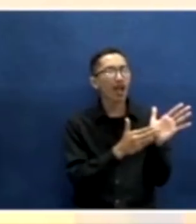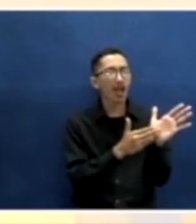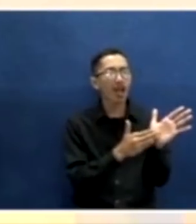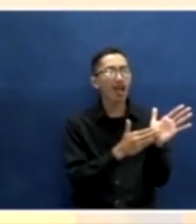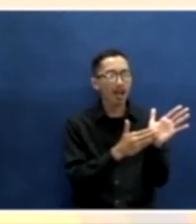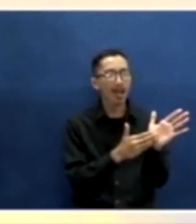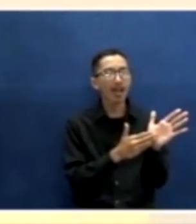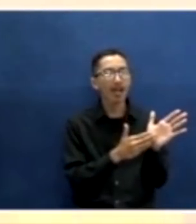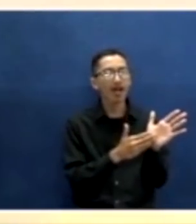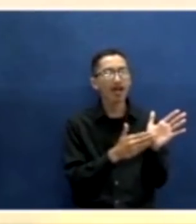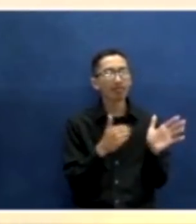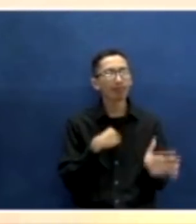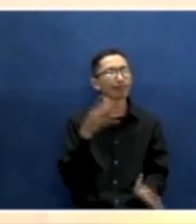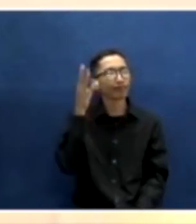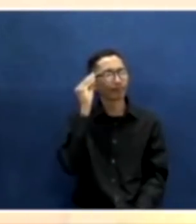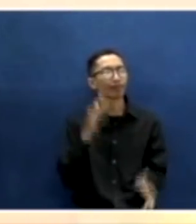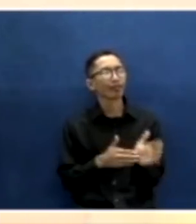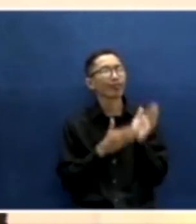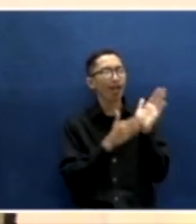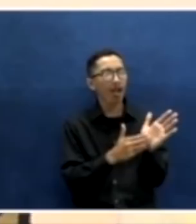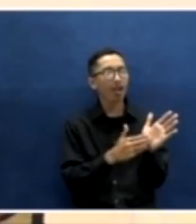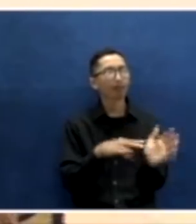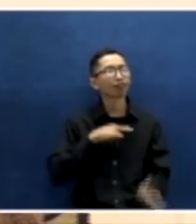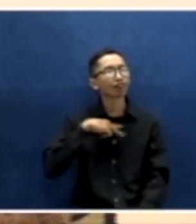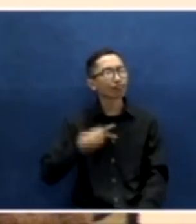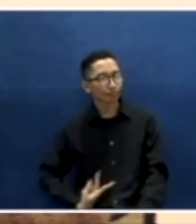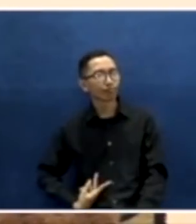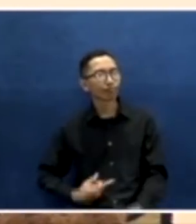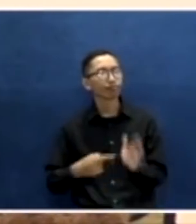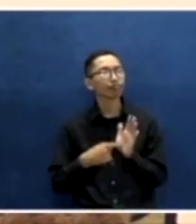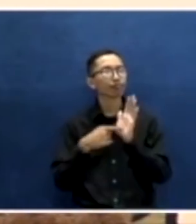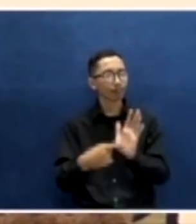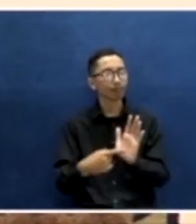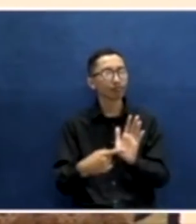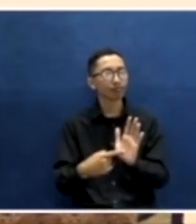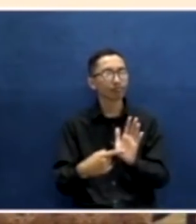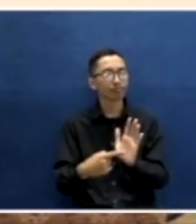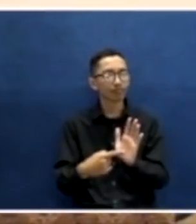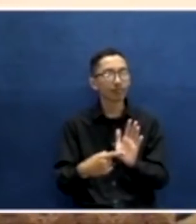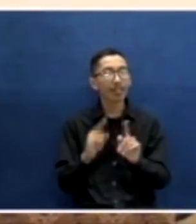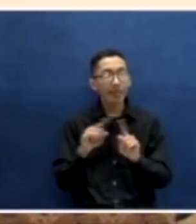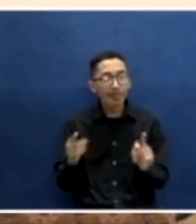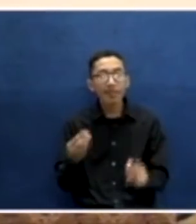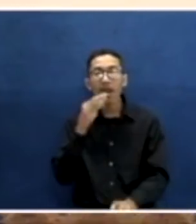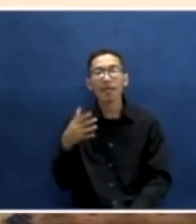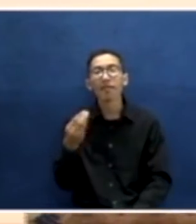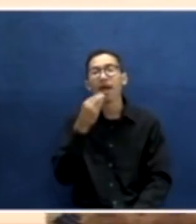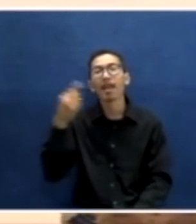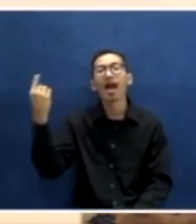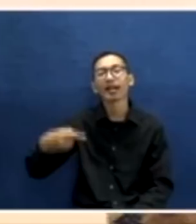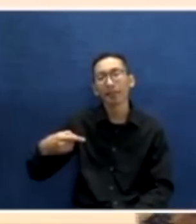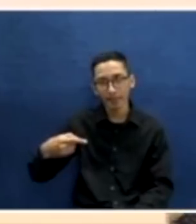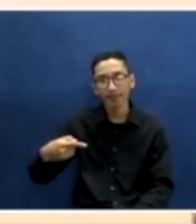menobatkan dirinya sebagai orang yang paham sunnah tapi maaf profesimu masih tersentuh dengan yang syubhat makanan